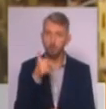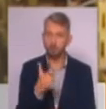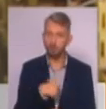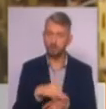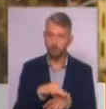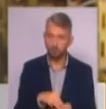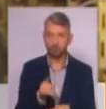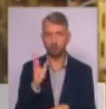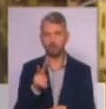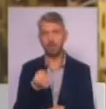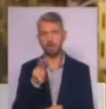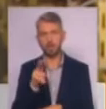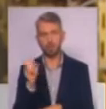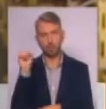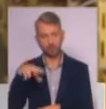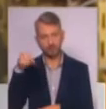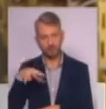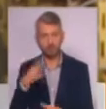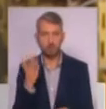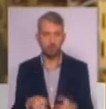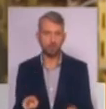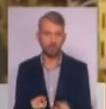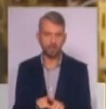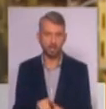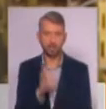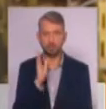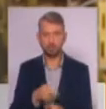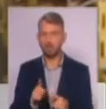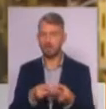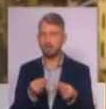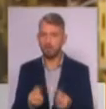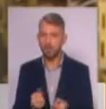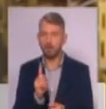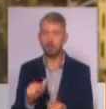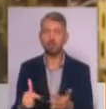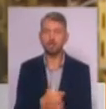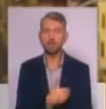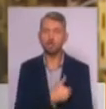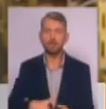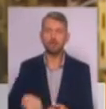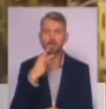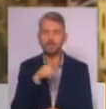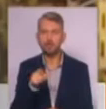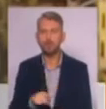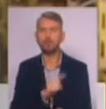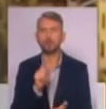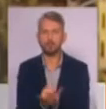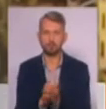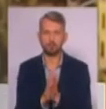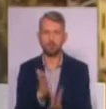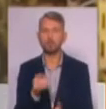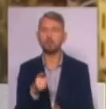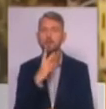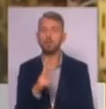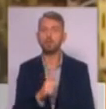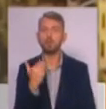поводять, ті будуть з LED-освітленням. Ну, можливо, хоча б так будемо на це впливати, але ще раз хочеться всіх глядачів обов'язково закликати, якщо ви бачите,